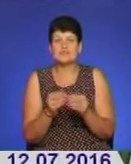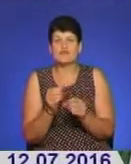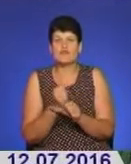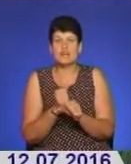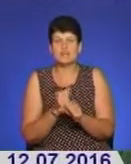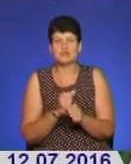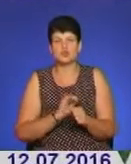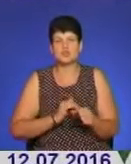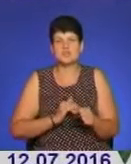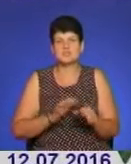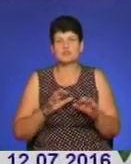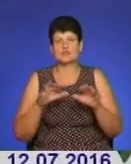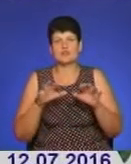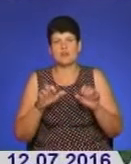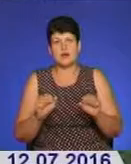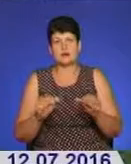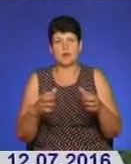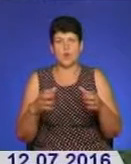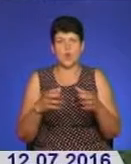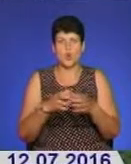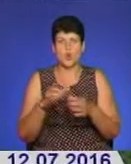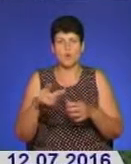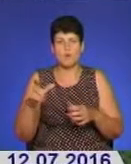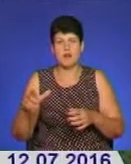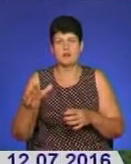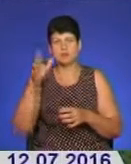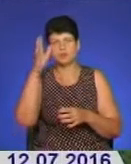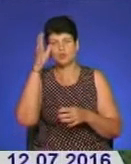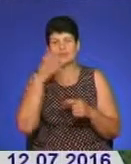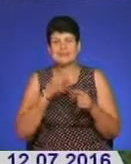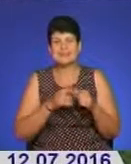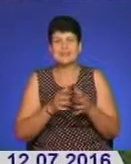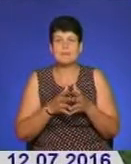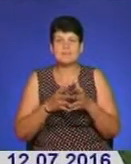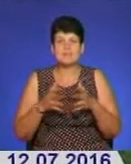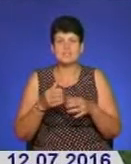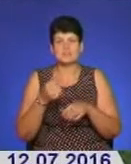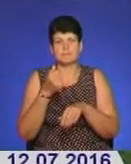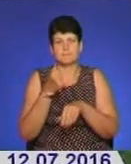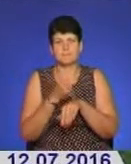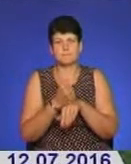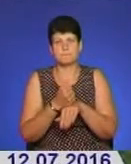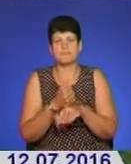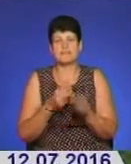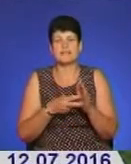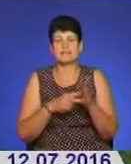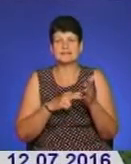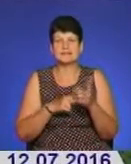громади, науки. Власне, це десь, напевно, найбільшим є пріоритетом – це оцей встановлення цього